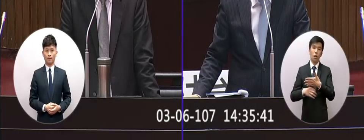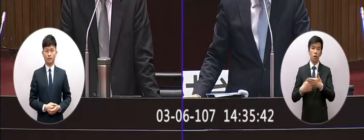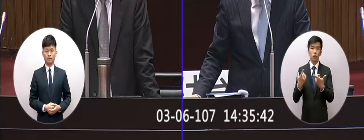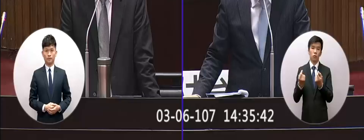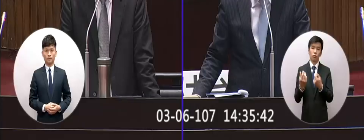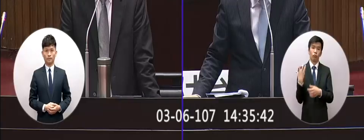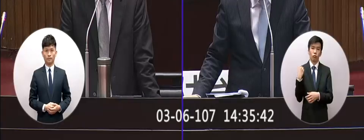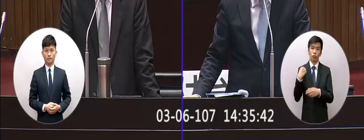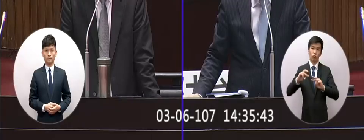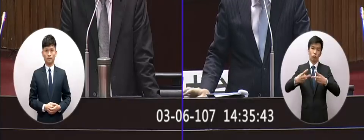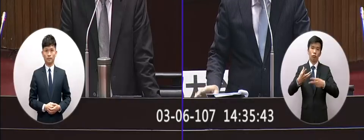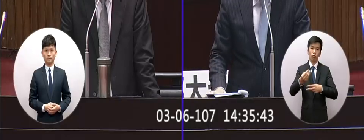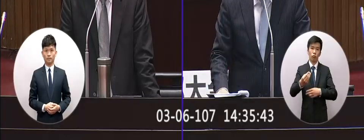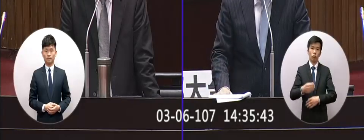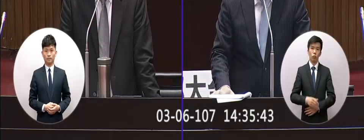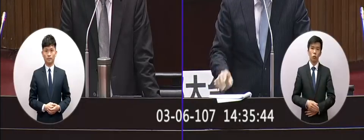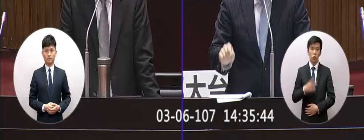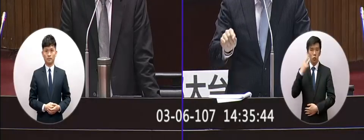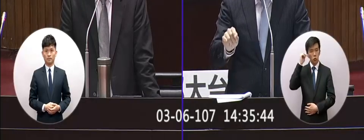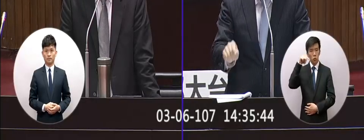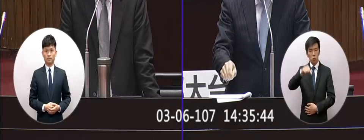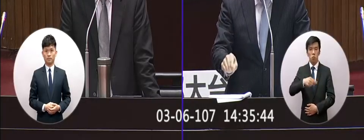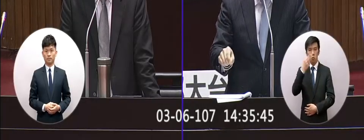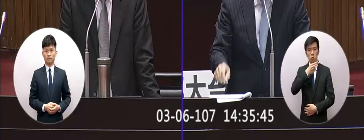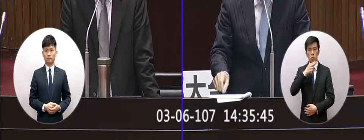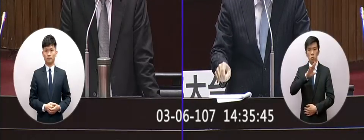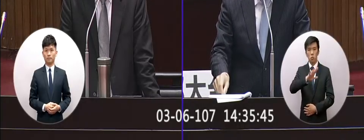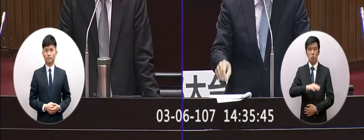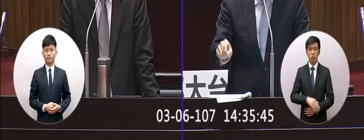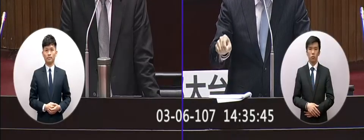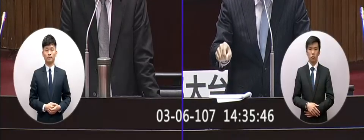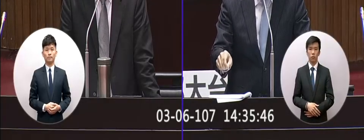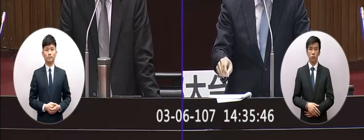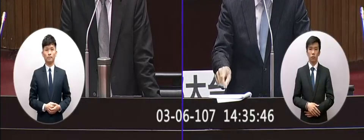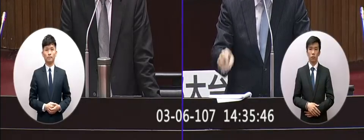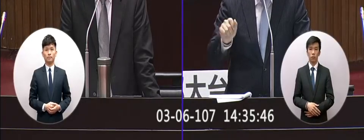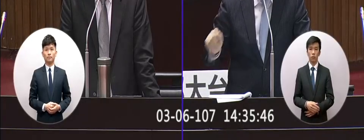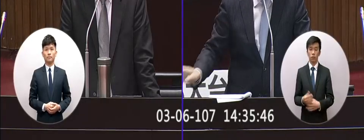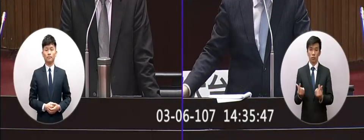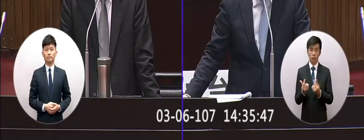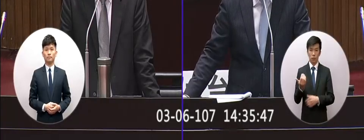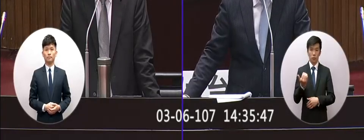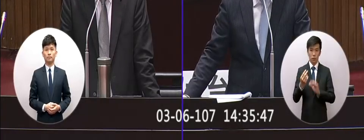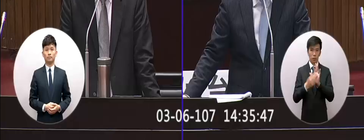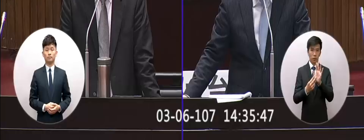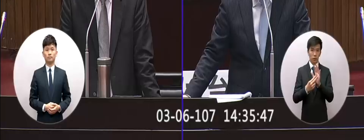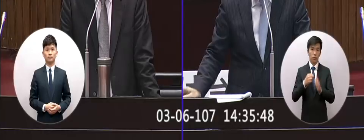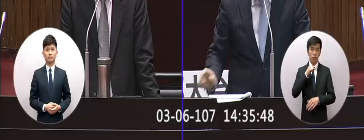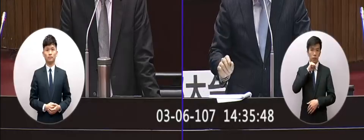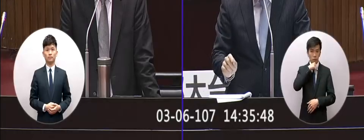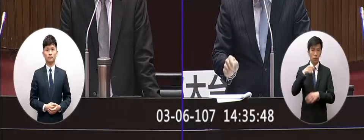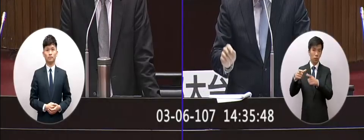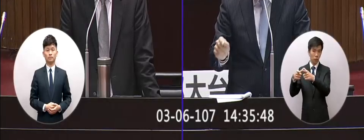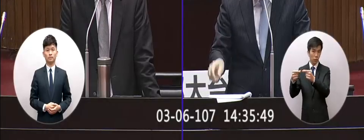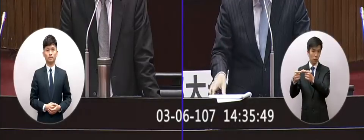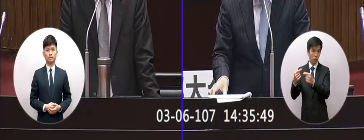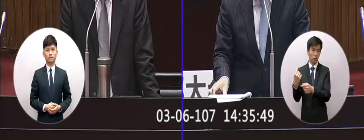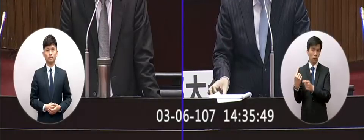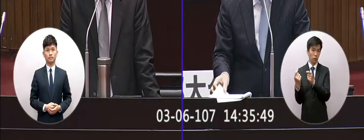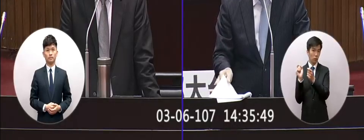这个是蛮危险的啊，譬如。我延伸刚才台日 这两天所发生的案例。我